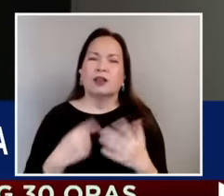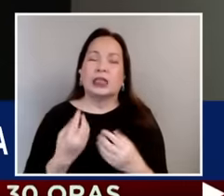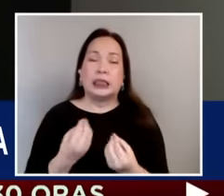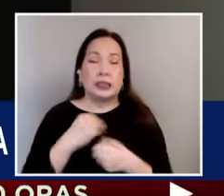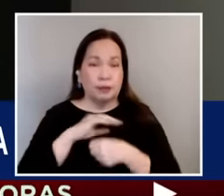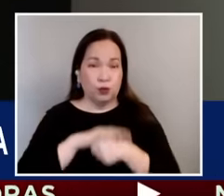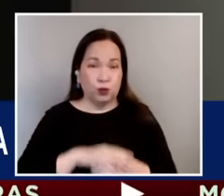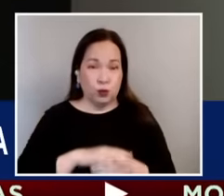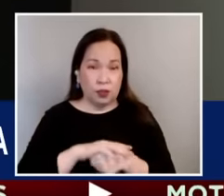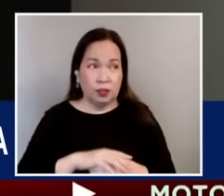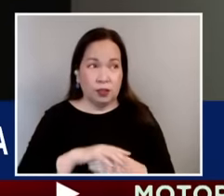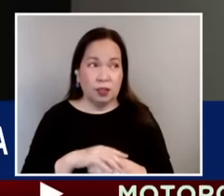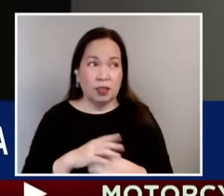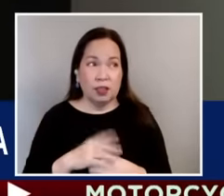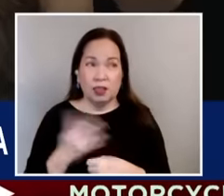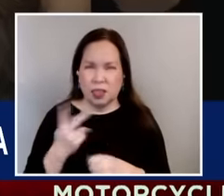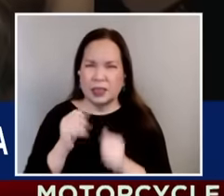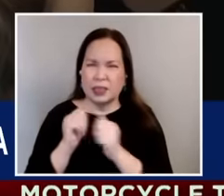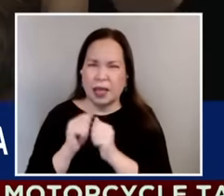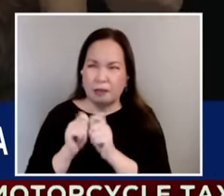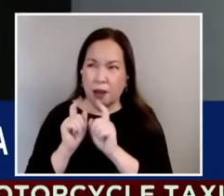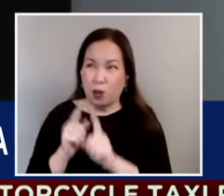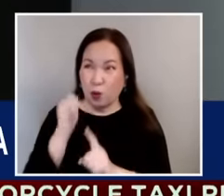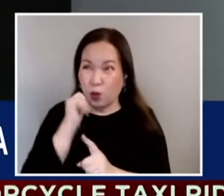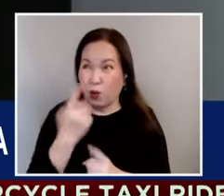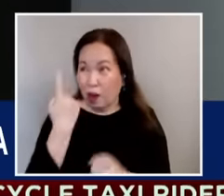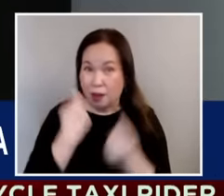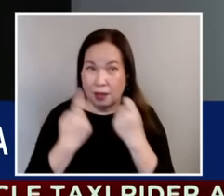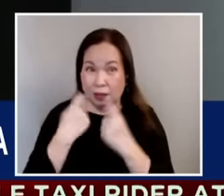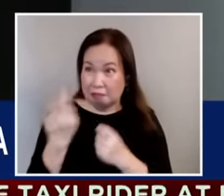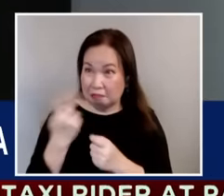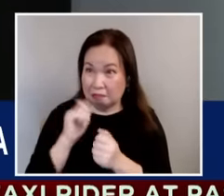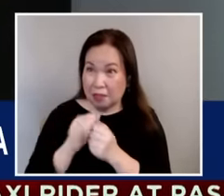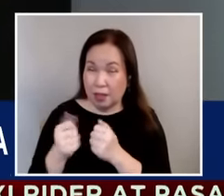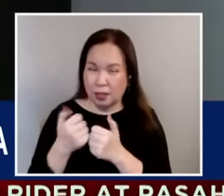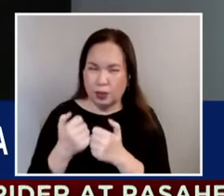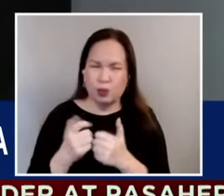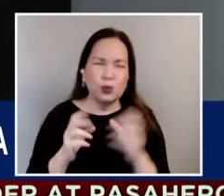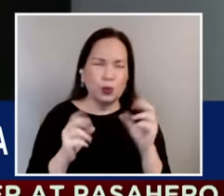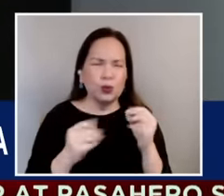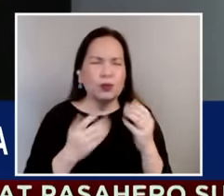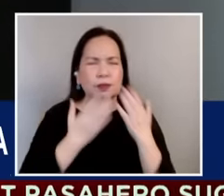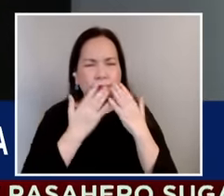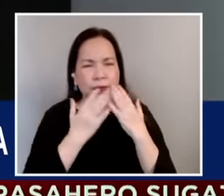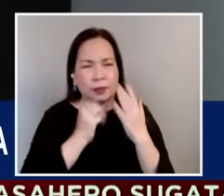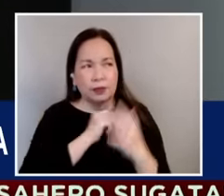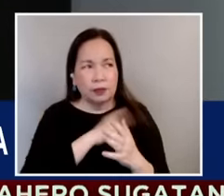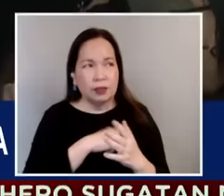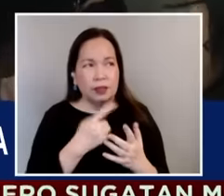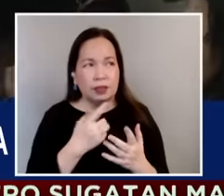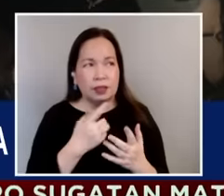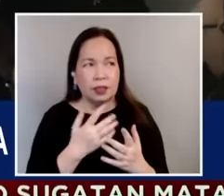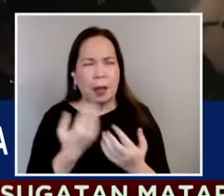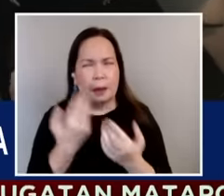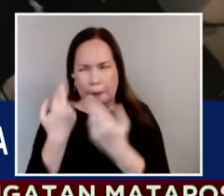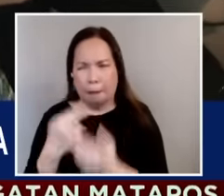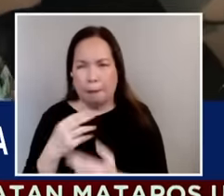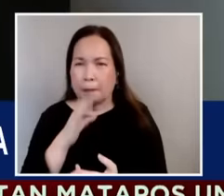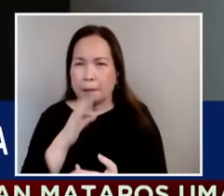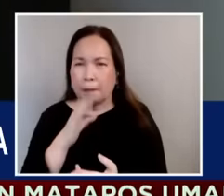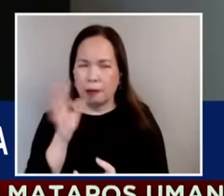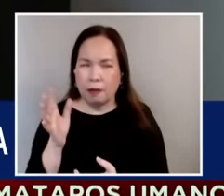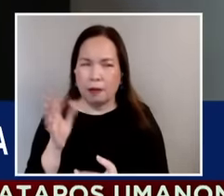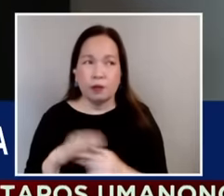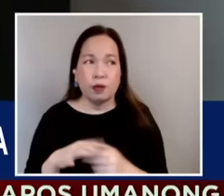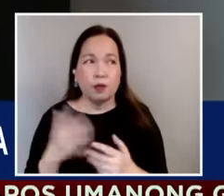pag love team kayo, kayo na ba? Very grateful for him kasi he respects my mom very much. So baka sa